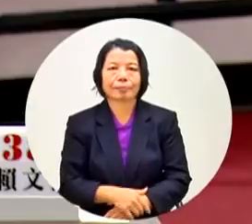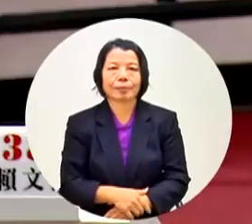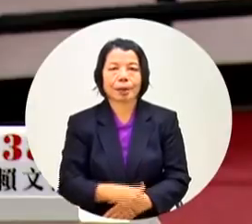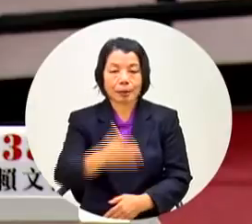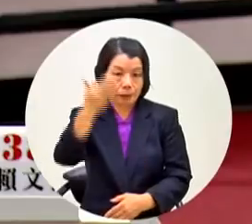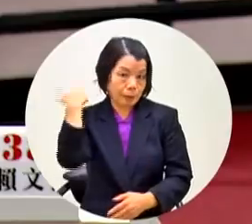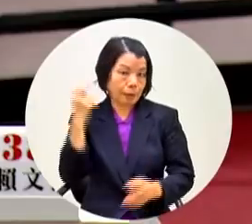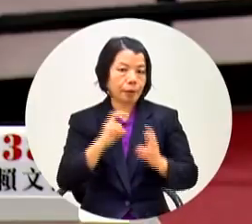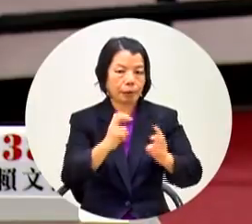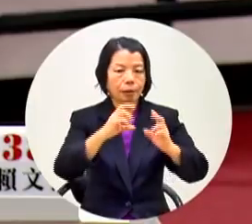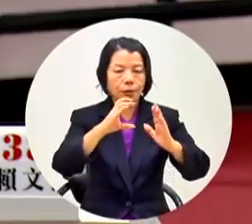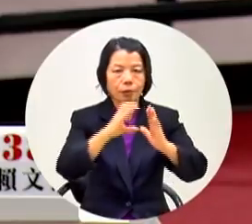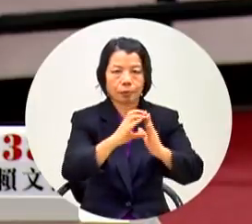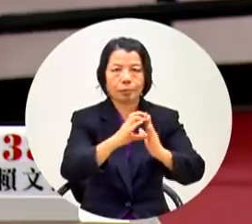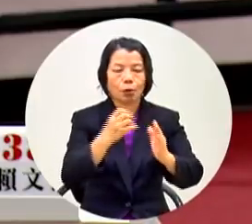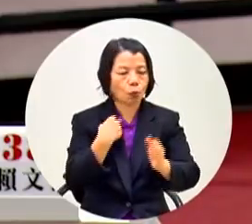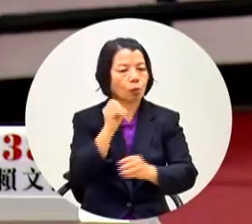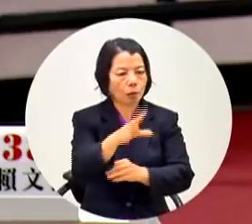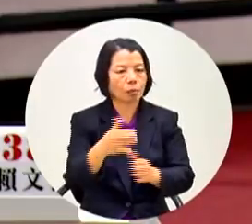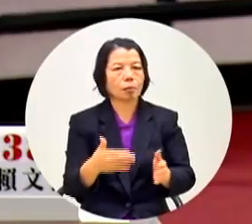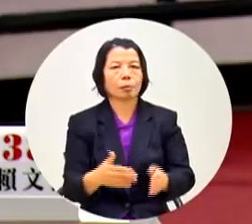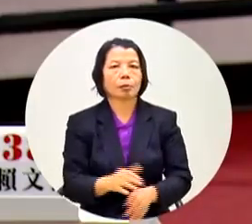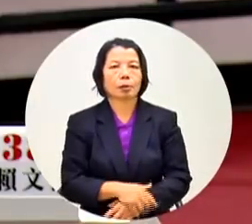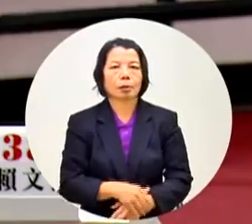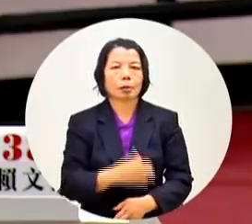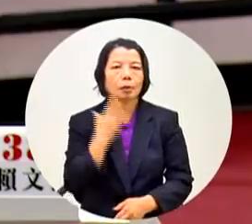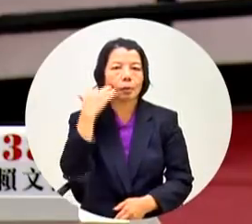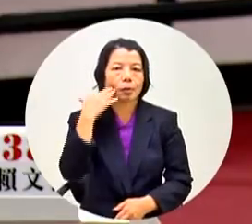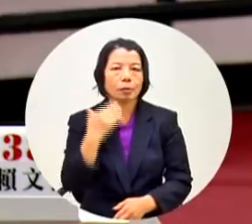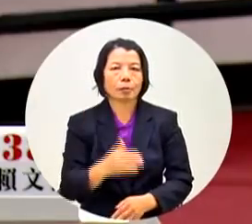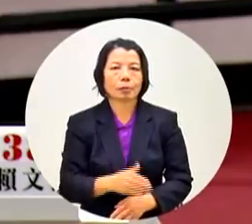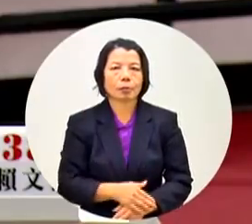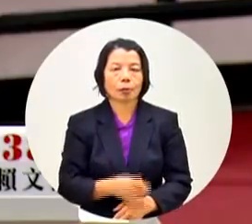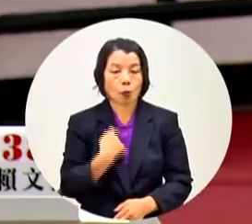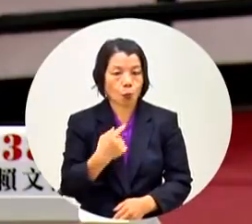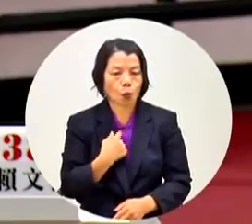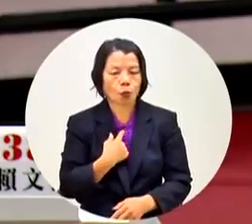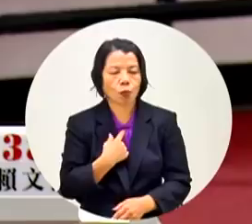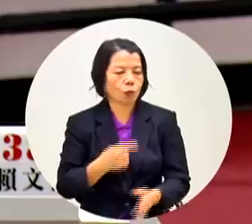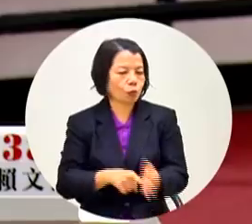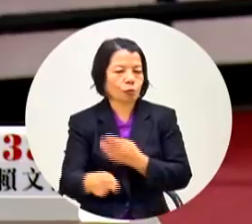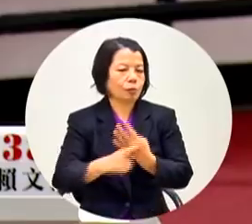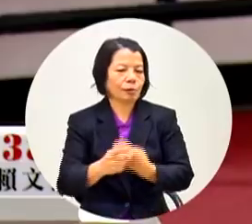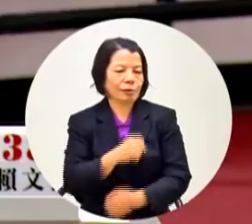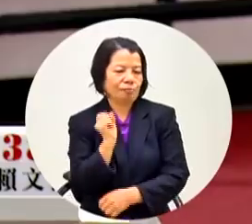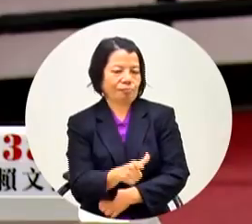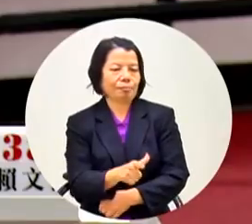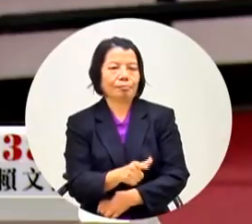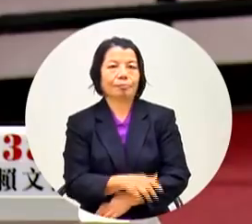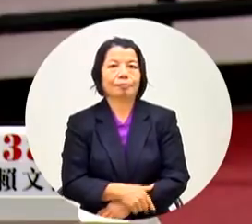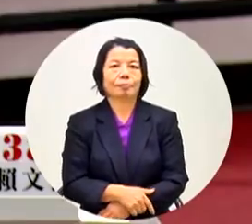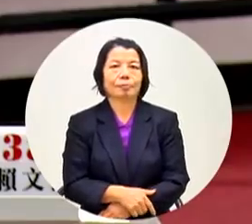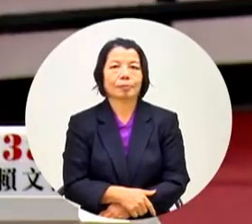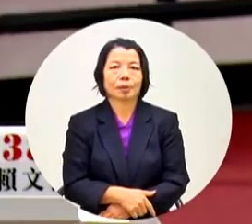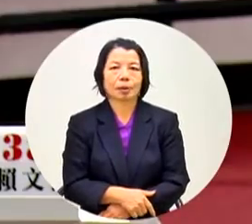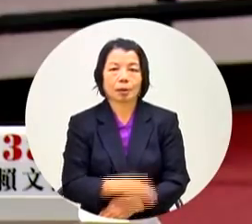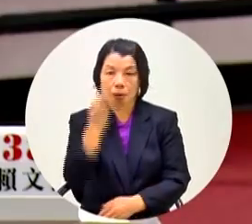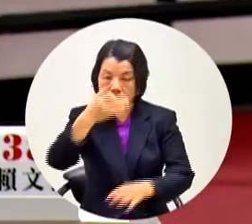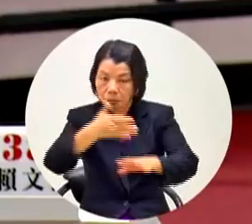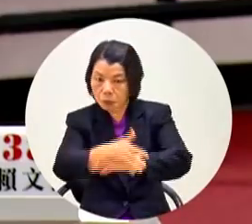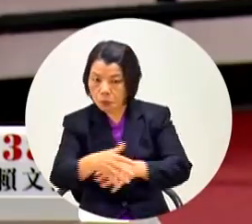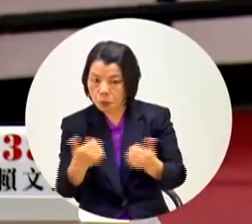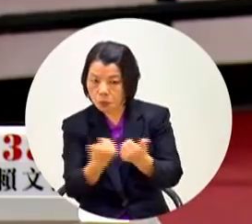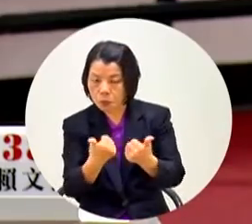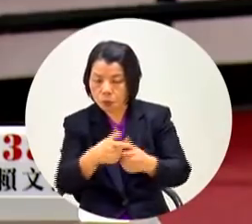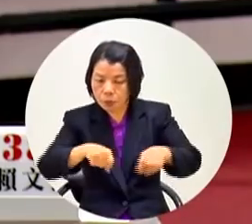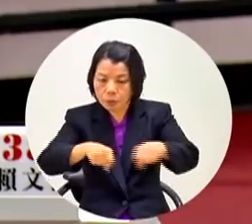我讲若要做菜，恁爸比你较专业吧？不是，我们看过这些议题，生意人、企业代理上的角色，